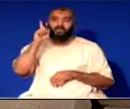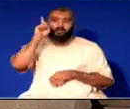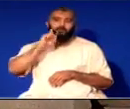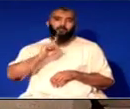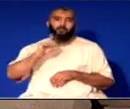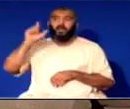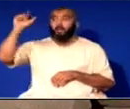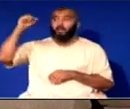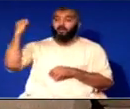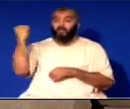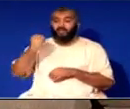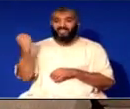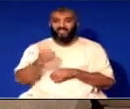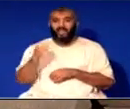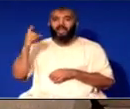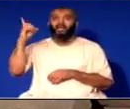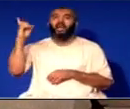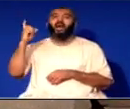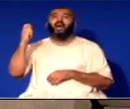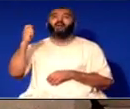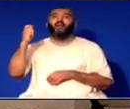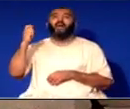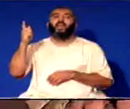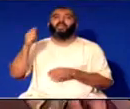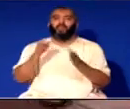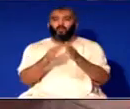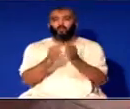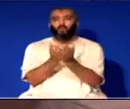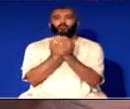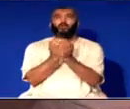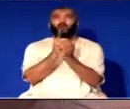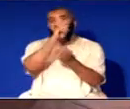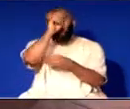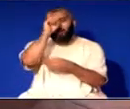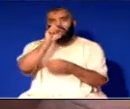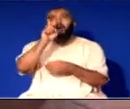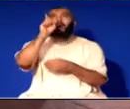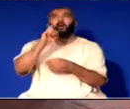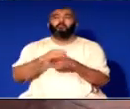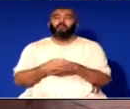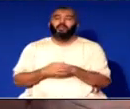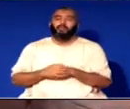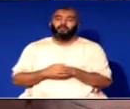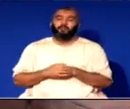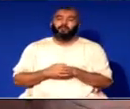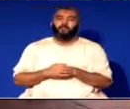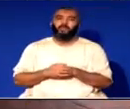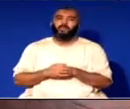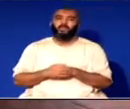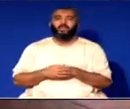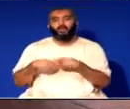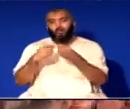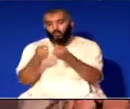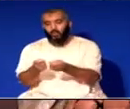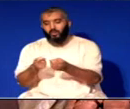بالذرية صالح بأن يرزقها المولى عز وجل الذرية. والله نقول يا الذي أعطى مريم بغير سبب إن شاء الله